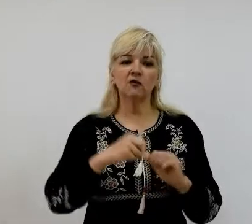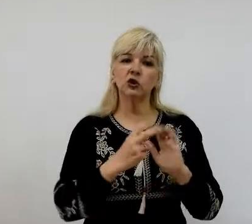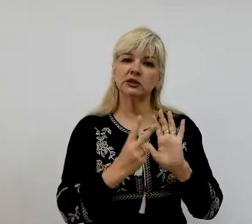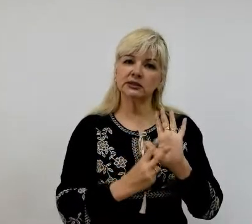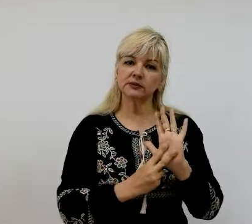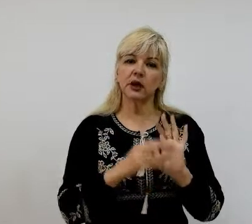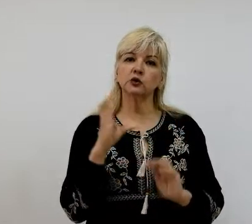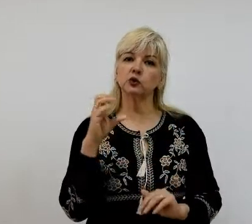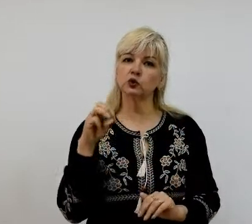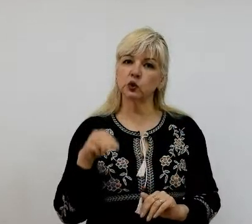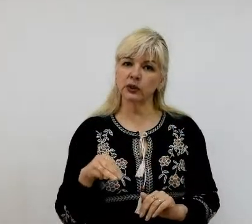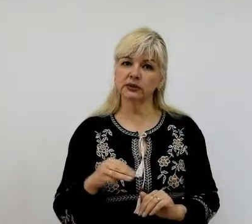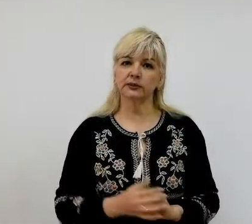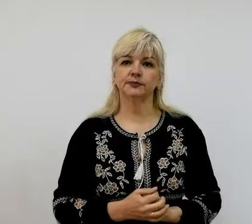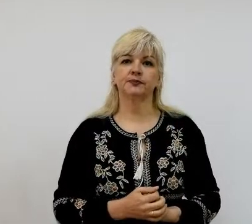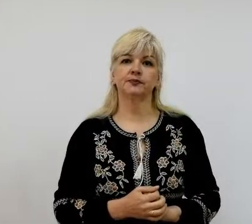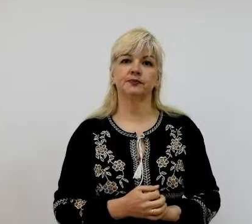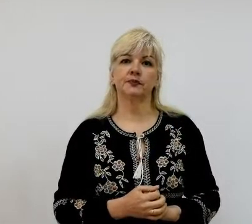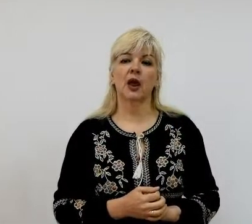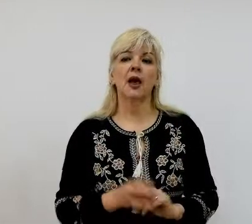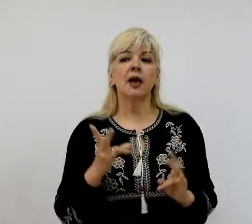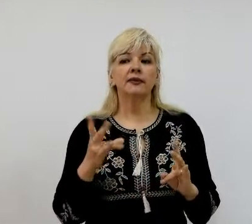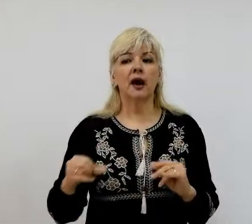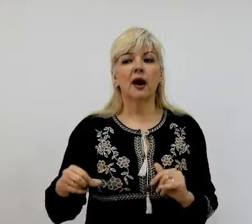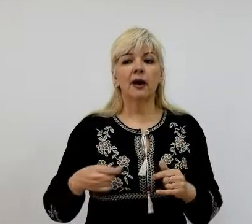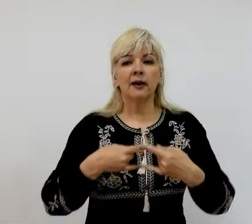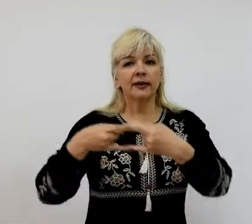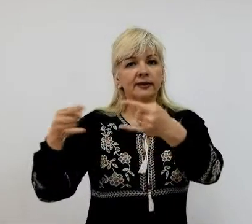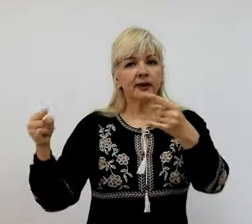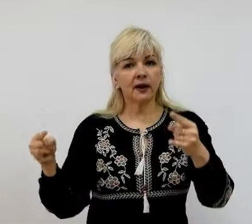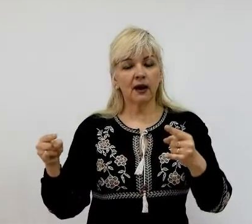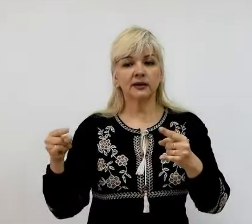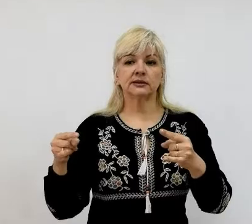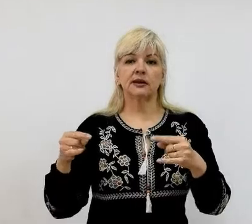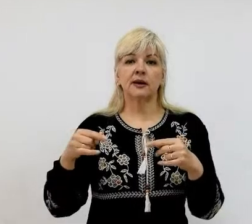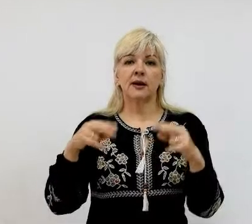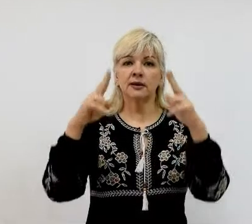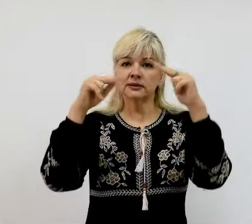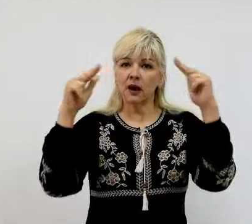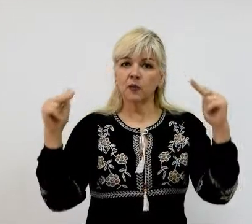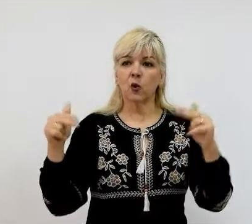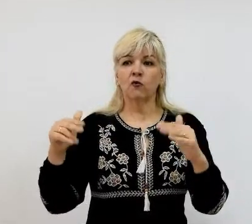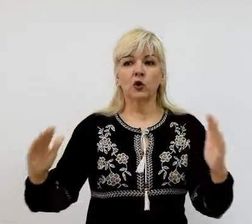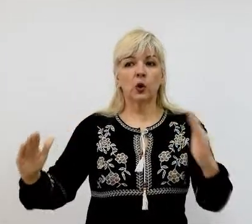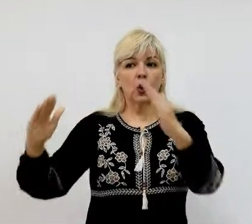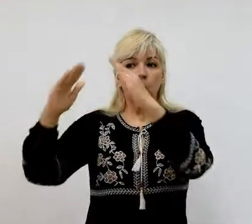археології, де відображена стародавня історія середнього Подніпров'я.